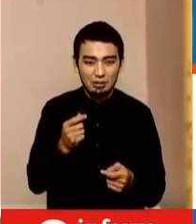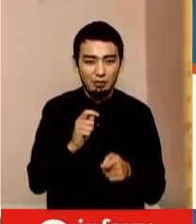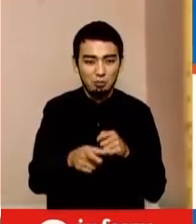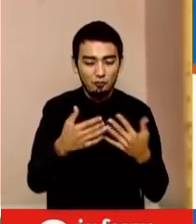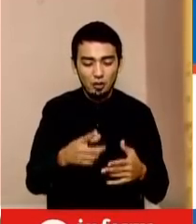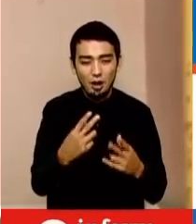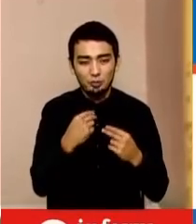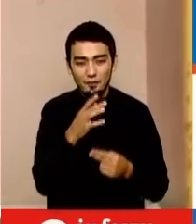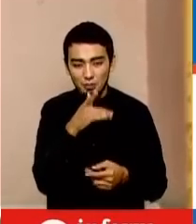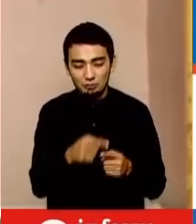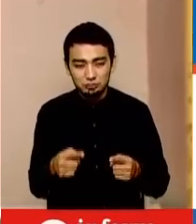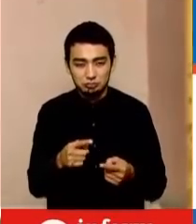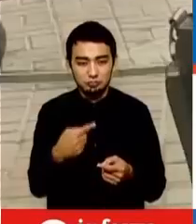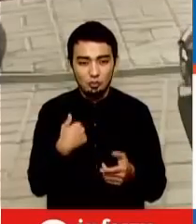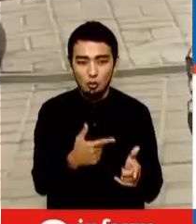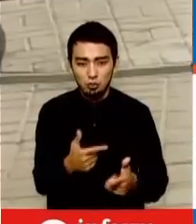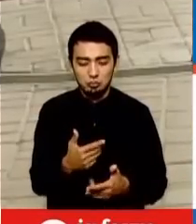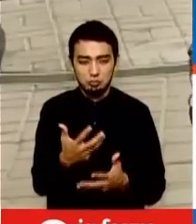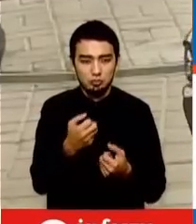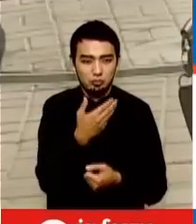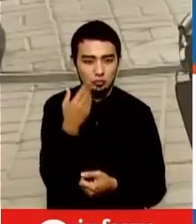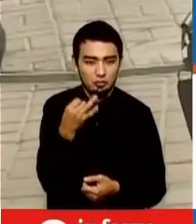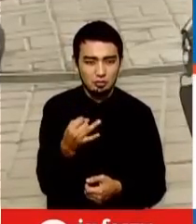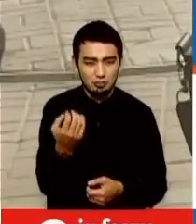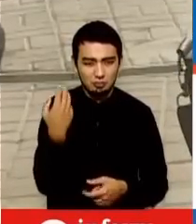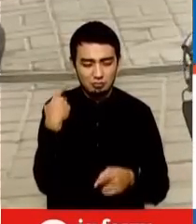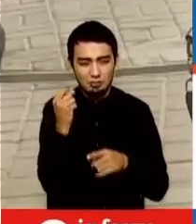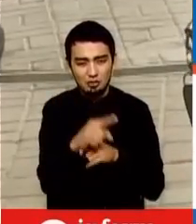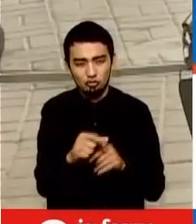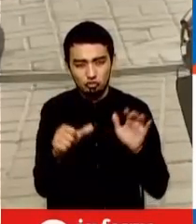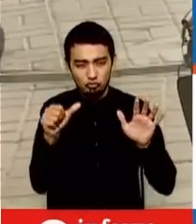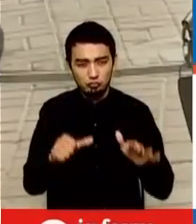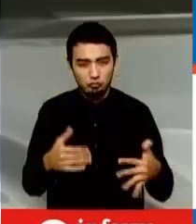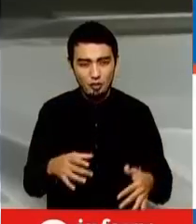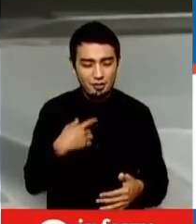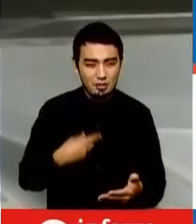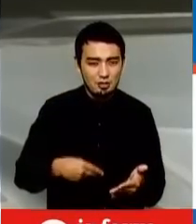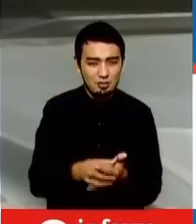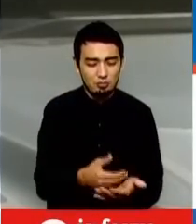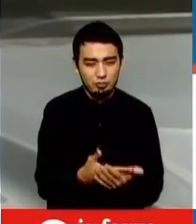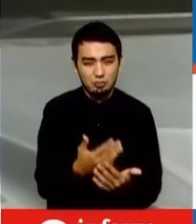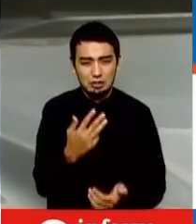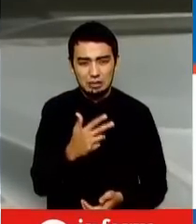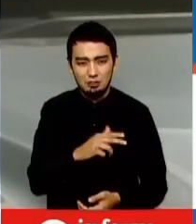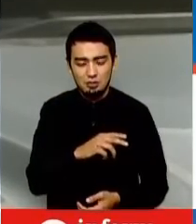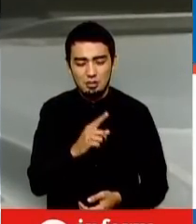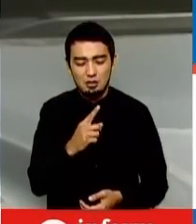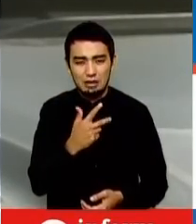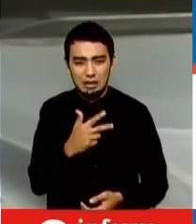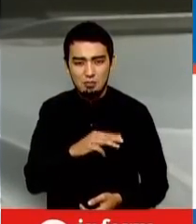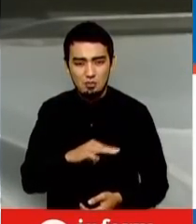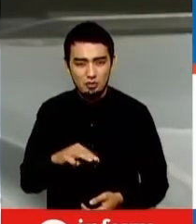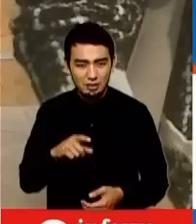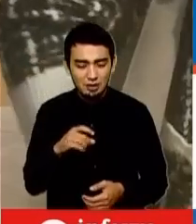работы под ключ не получили. Тамила Мамедова заказала мебель полгода назад. Говорит, отдала предоплату больше 1,5 миллиона тенге, но заказ так